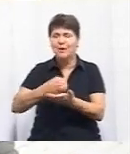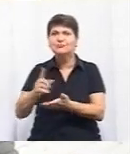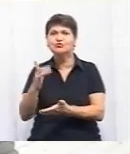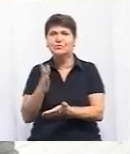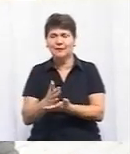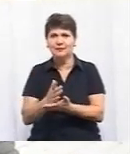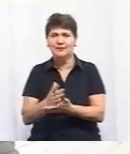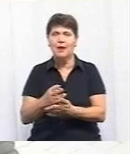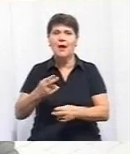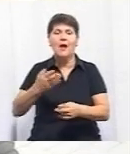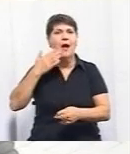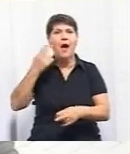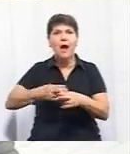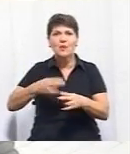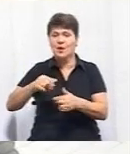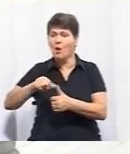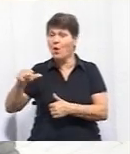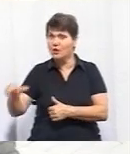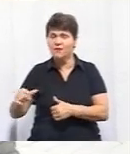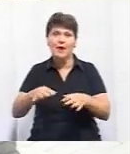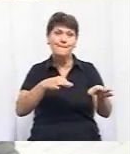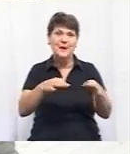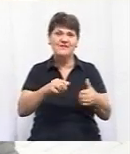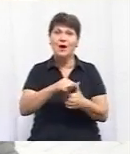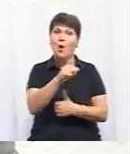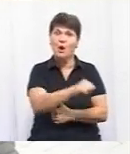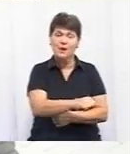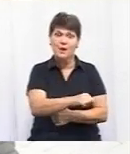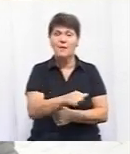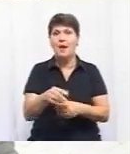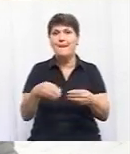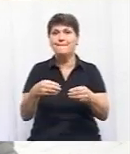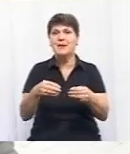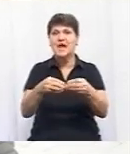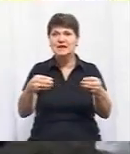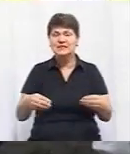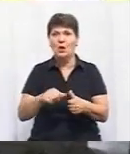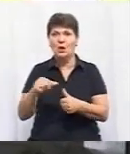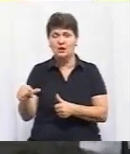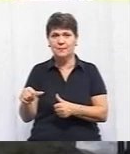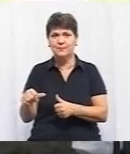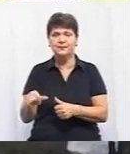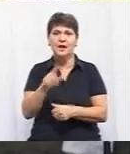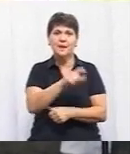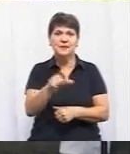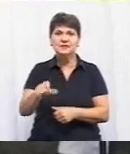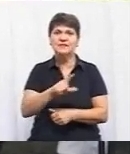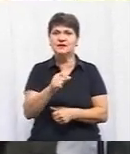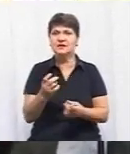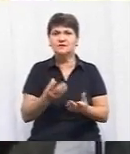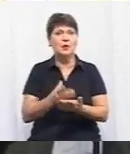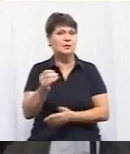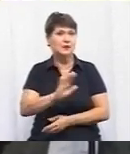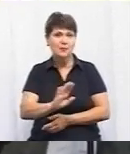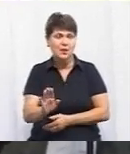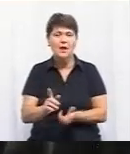збирається, алюмінієву баночку окремо, плівку окремо, пластик окремо, все окремо. Містянам за сировину не платять,